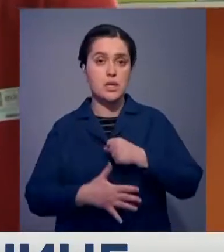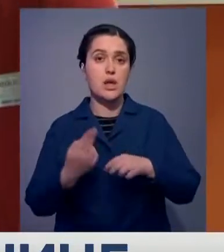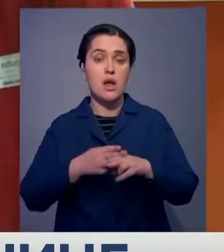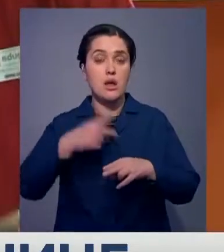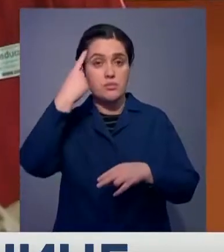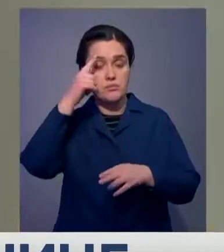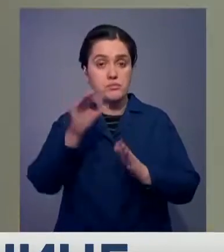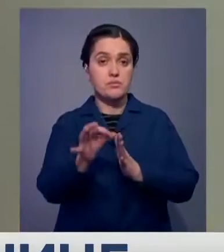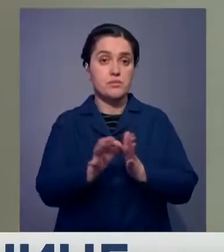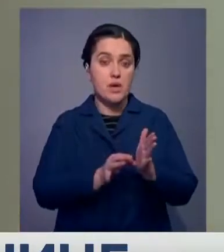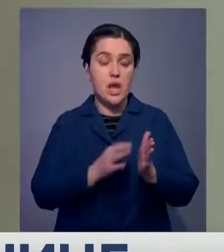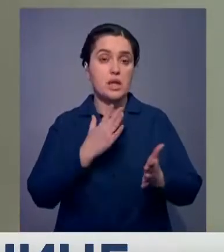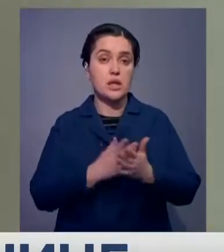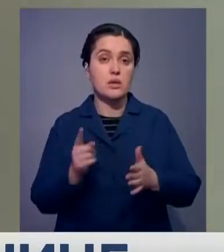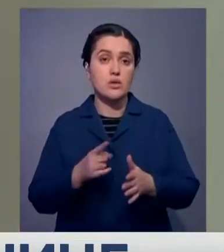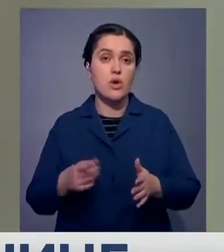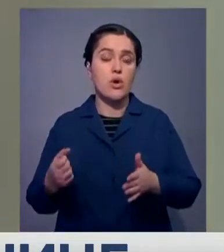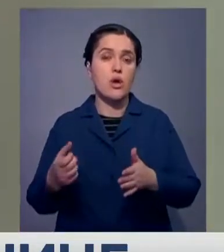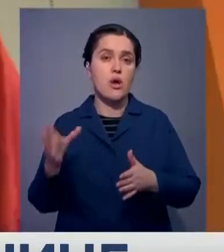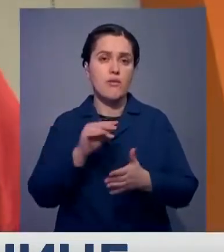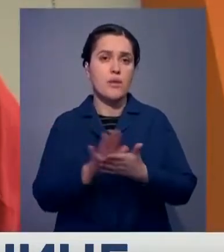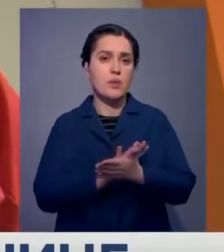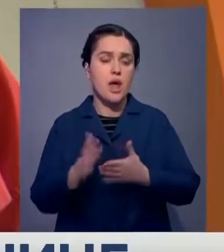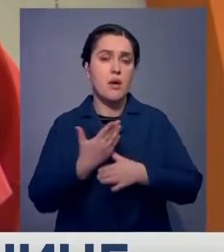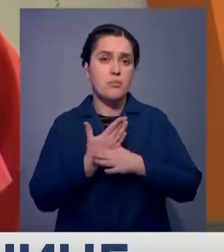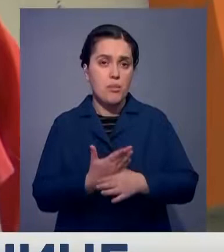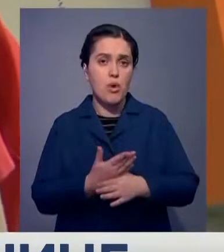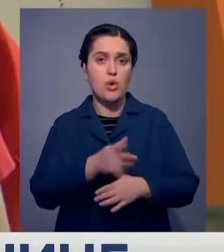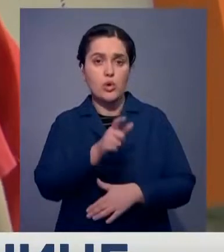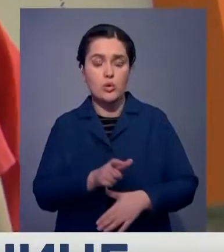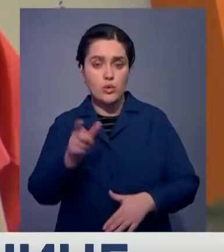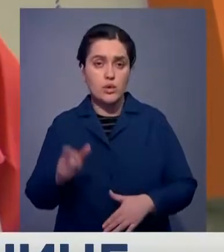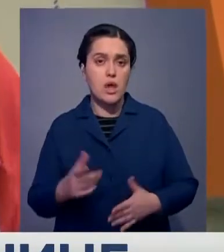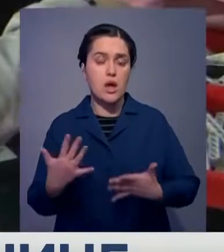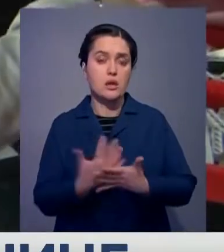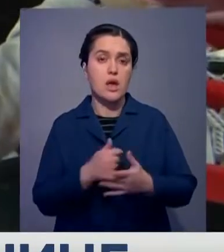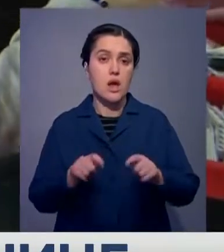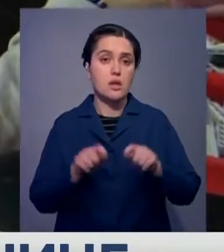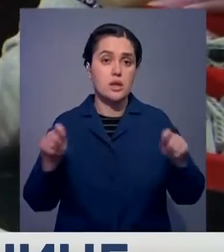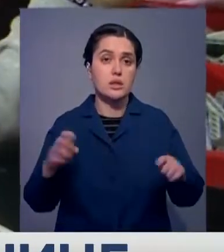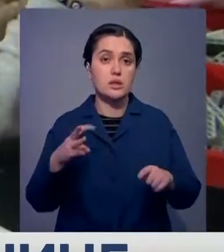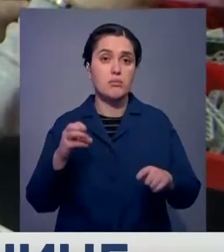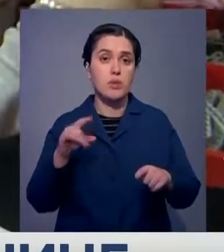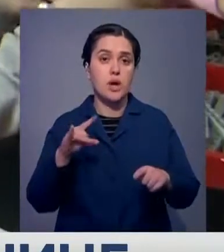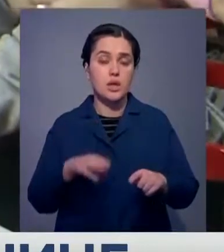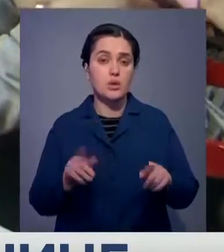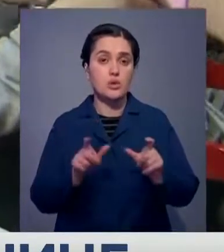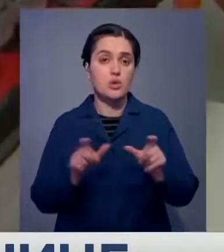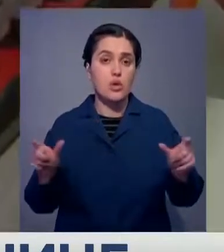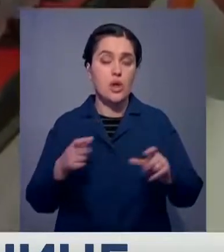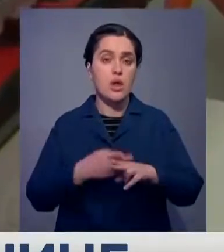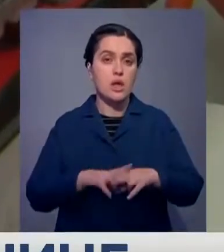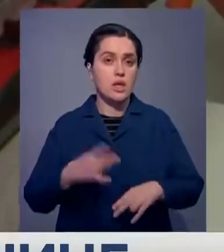Идея пришла моментально. Общими усилиями волонтеров и неравнодушных жителей Казахстана удалось открыть проект Smart School, который наполнил жизнь